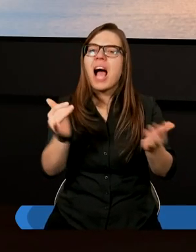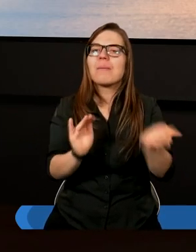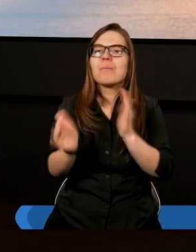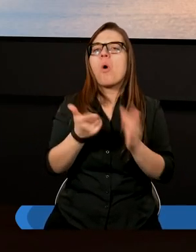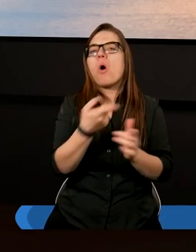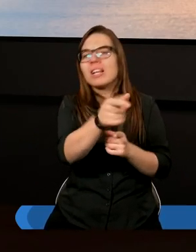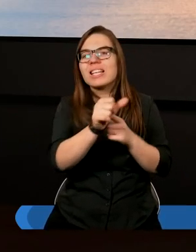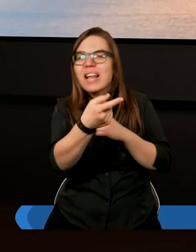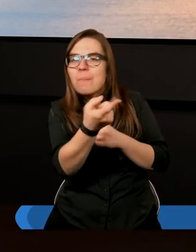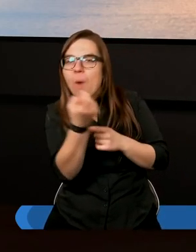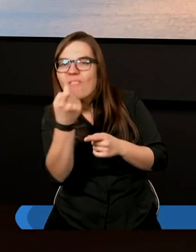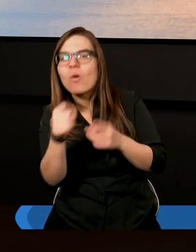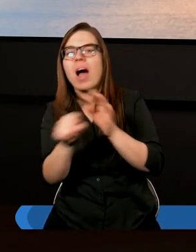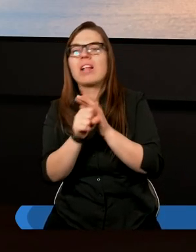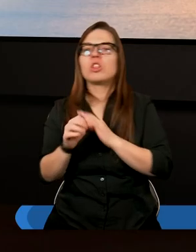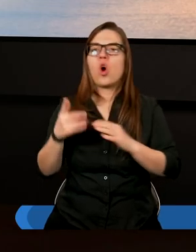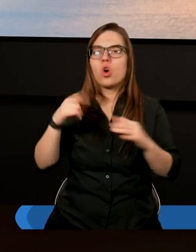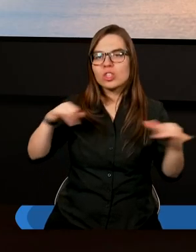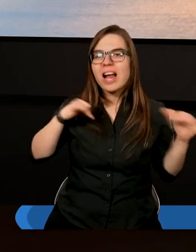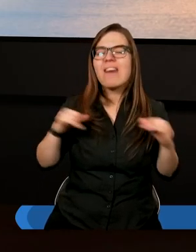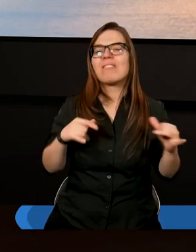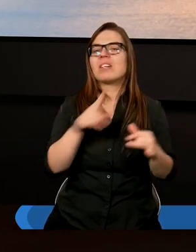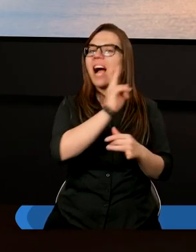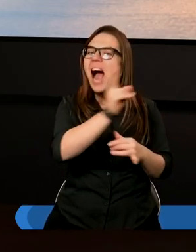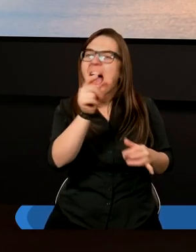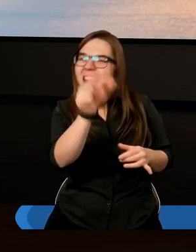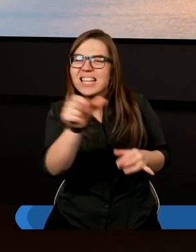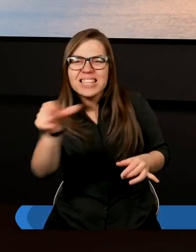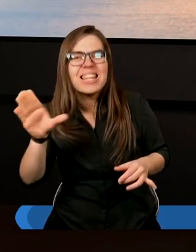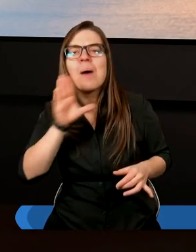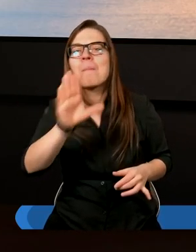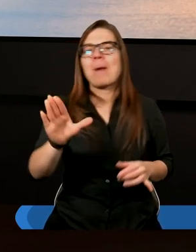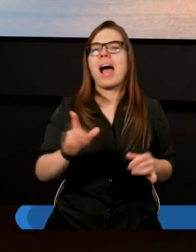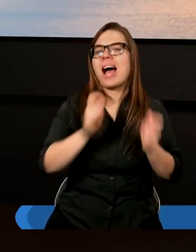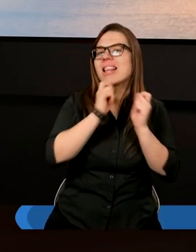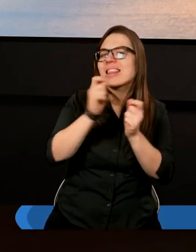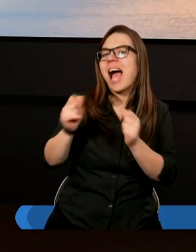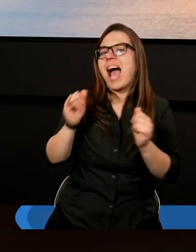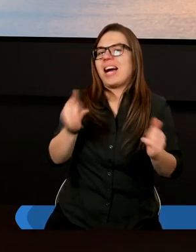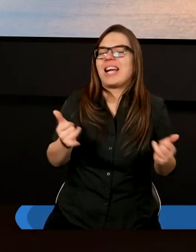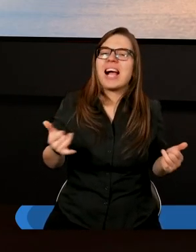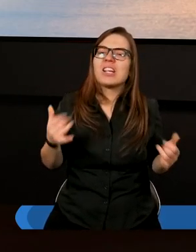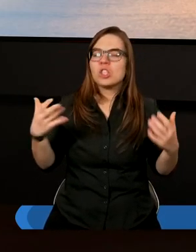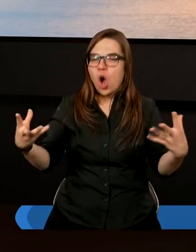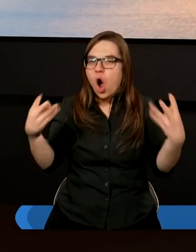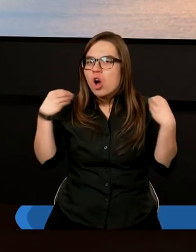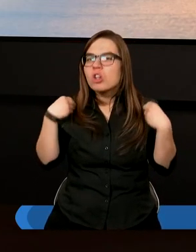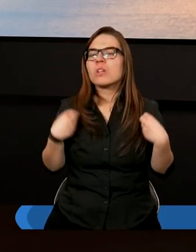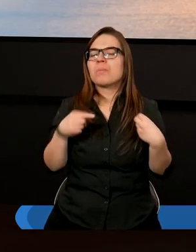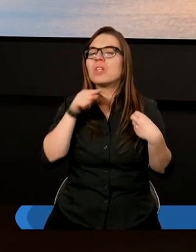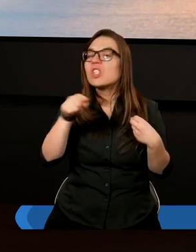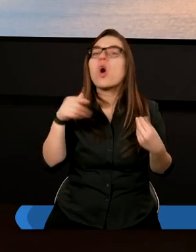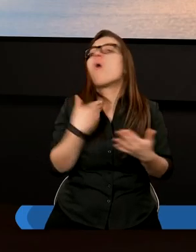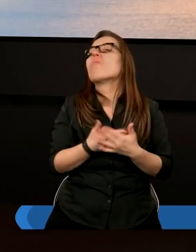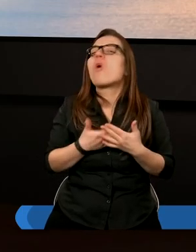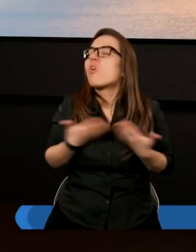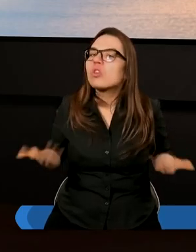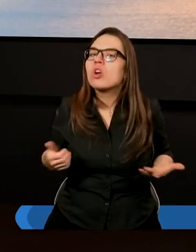powołany do szafarza każdy coś otrzymuje czy otrzymał i po to aby to